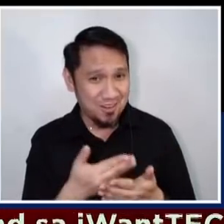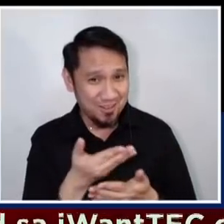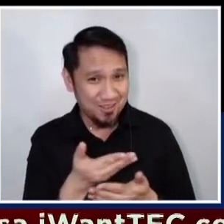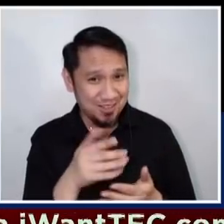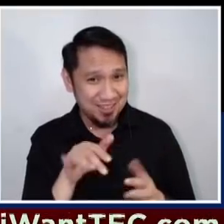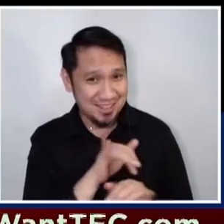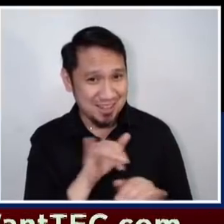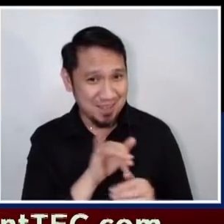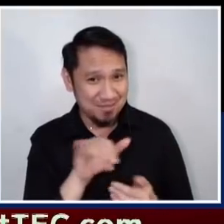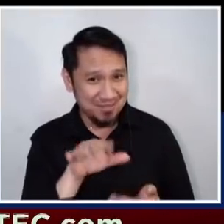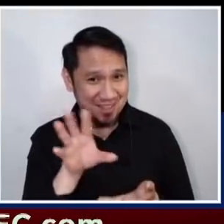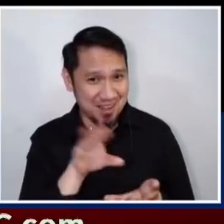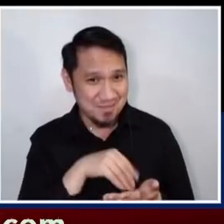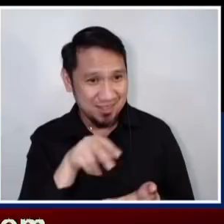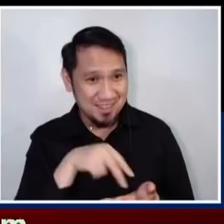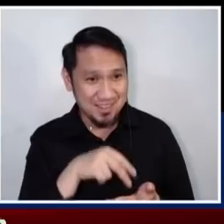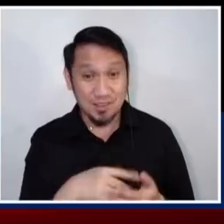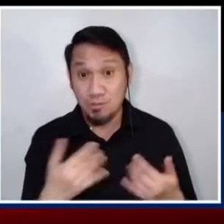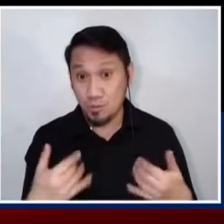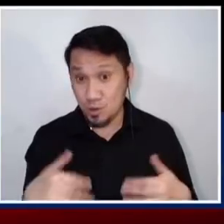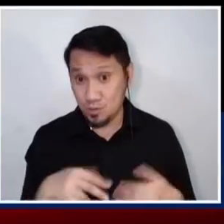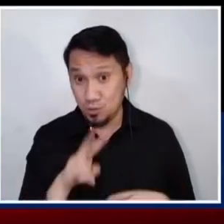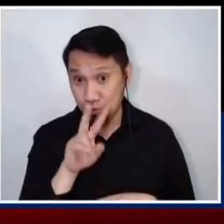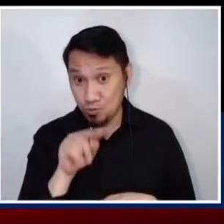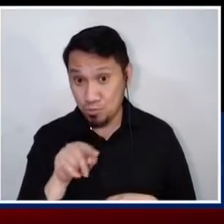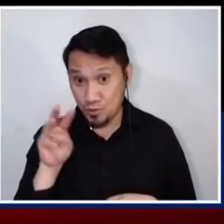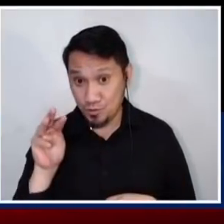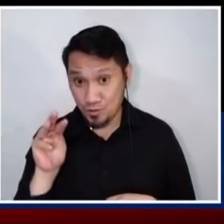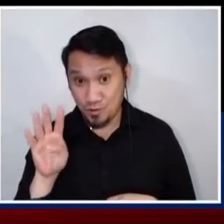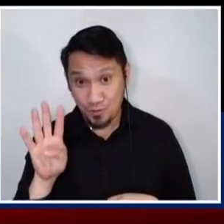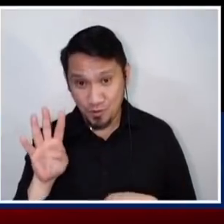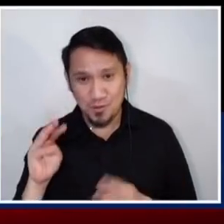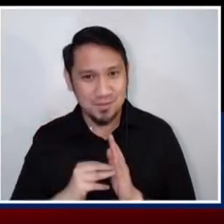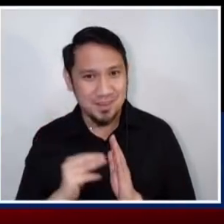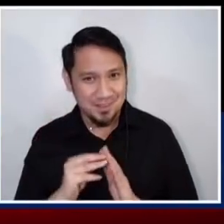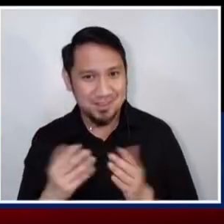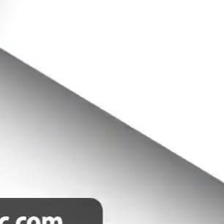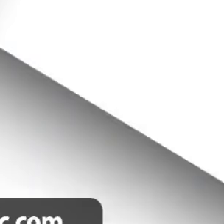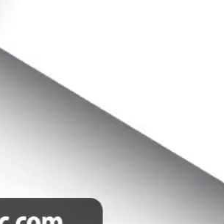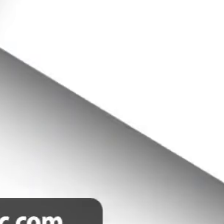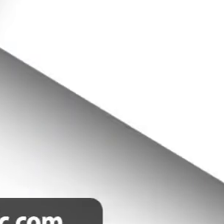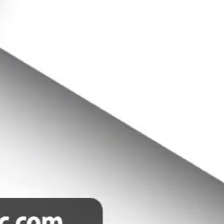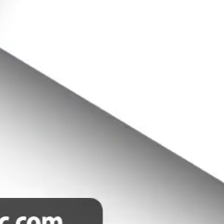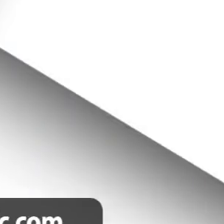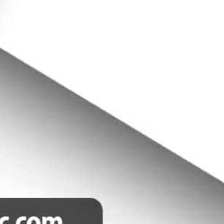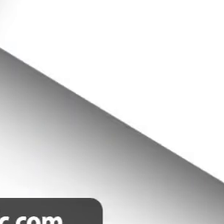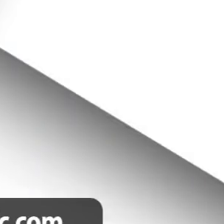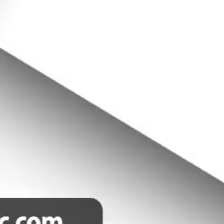following ha, 2.4 million na. ABS-CBN News.